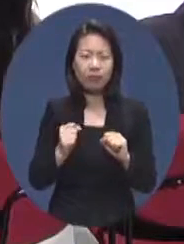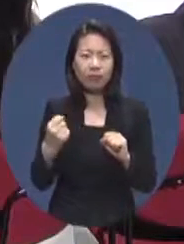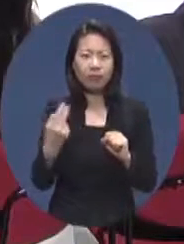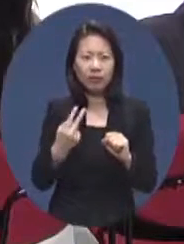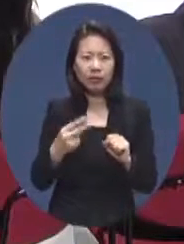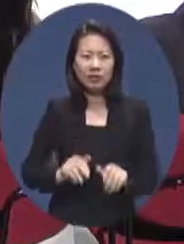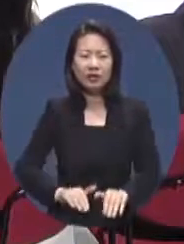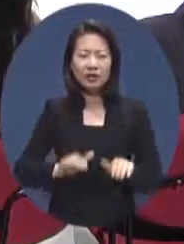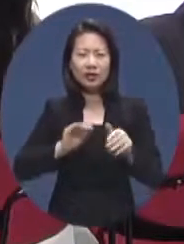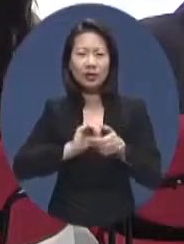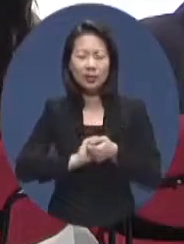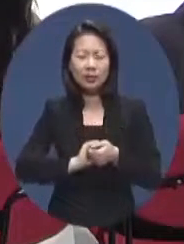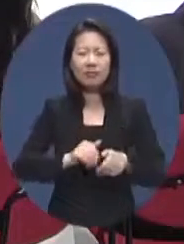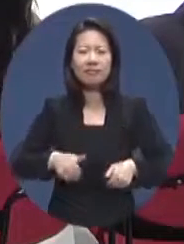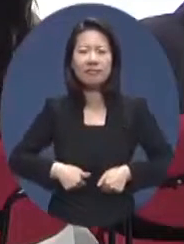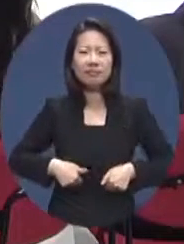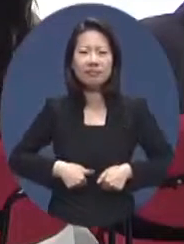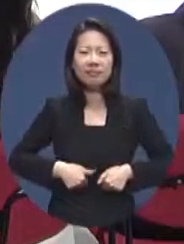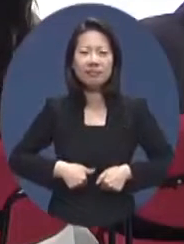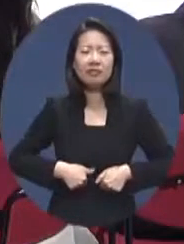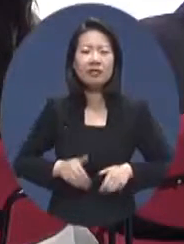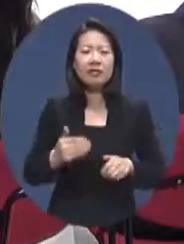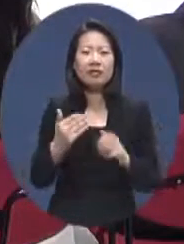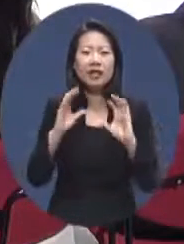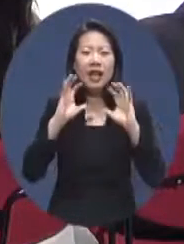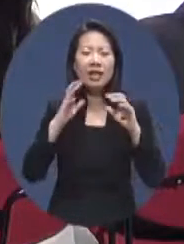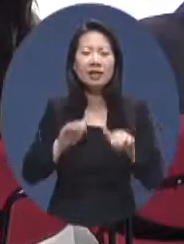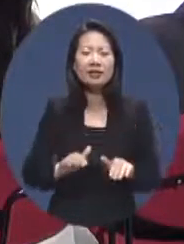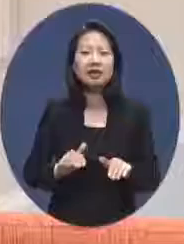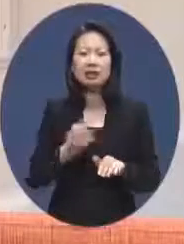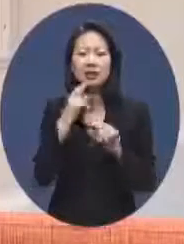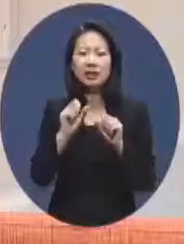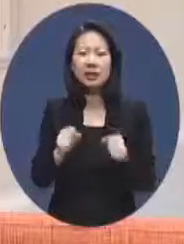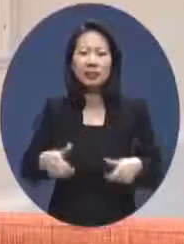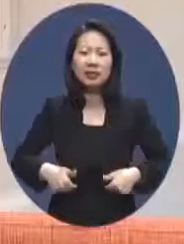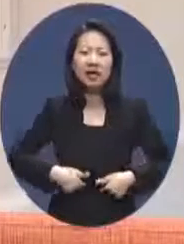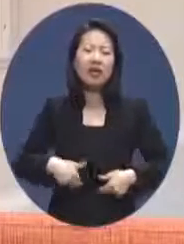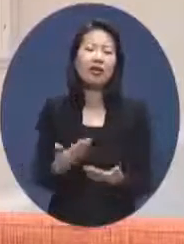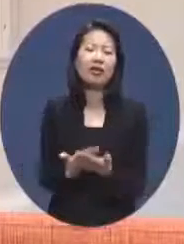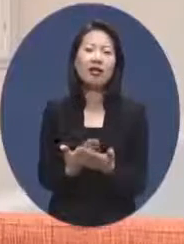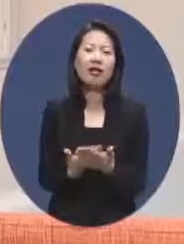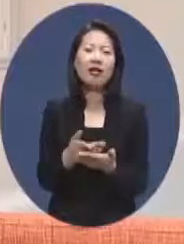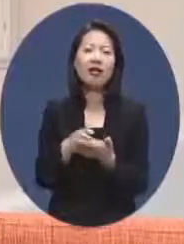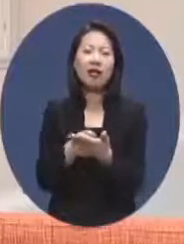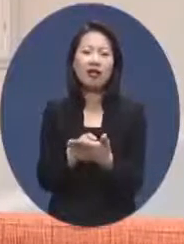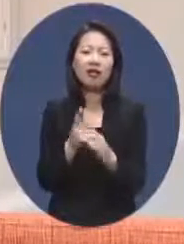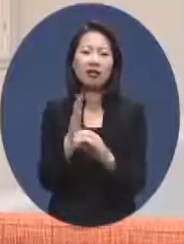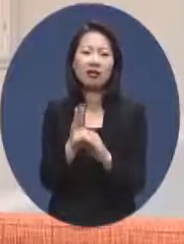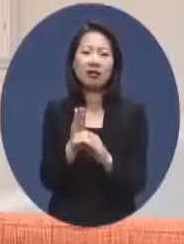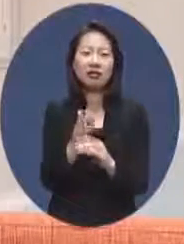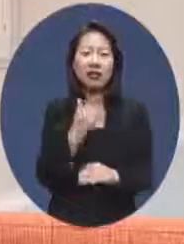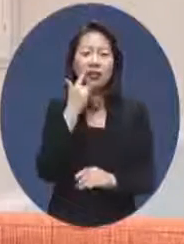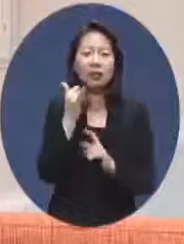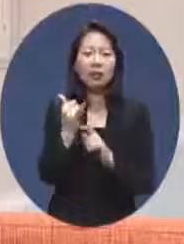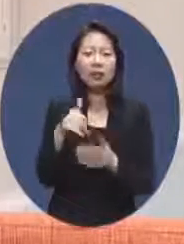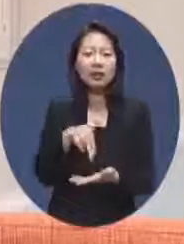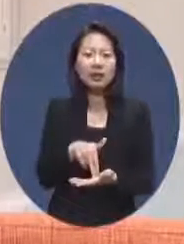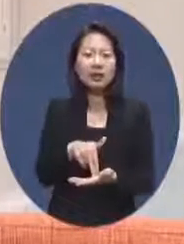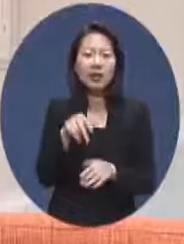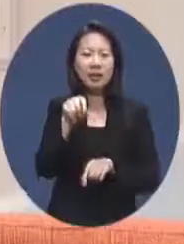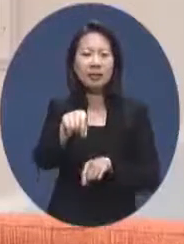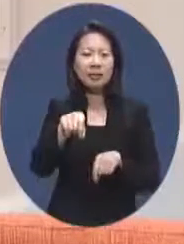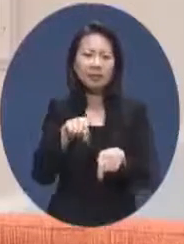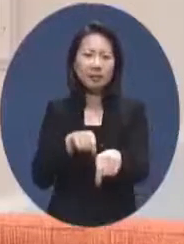그리고 성장에 꼭 필요한 거거든요. 그 아이는 자기 생존에 필요한 걸 지금 달라고 하고 있는데 부모는 부모의 입장이 지금